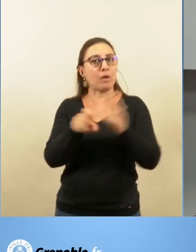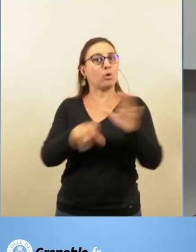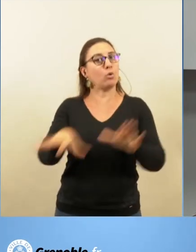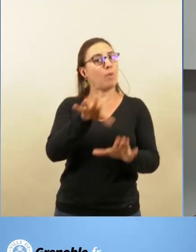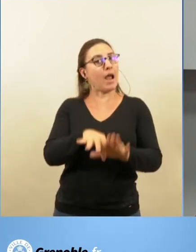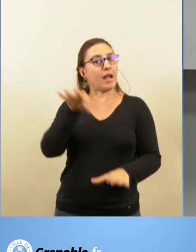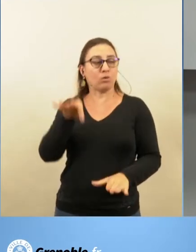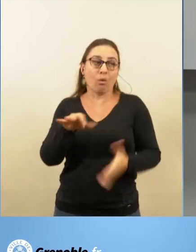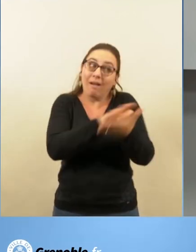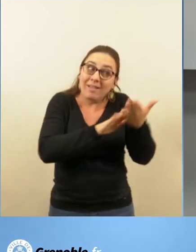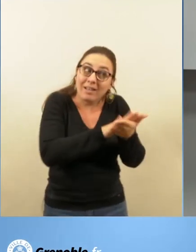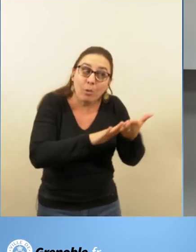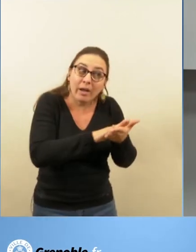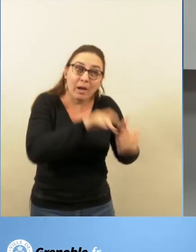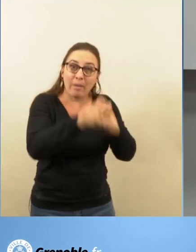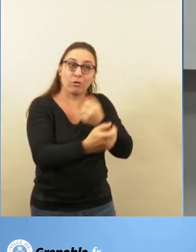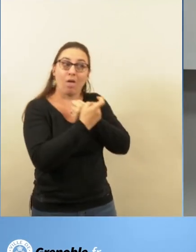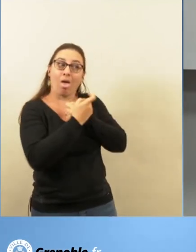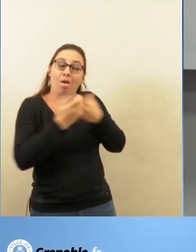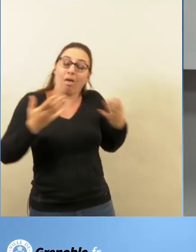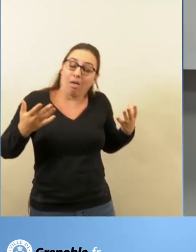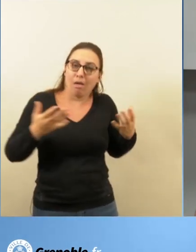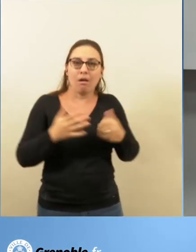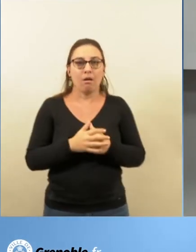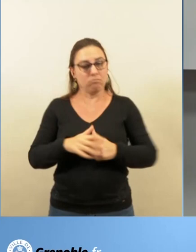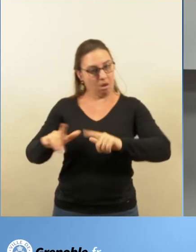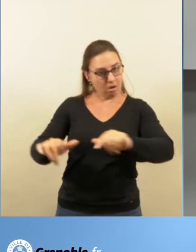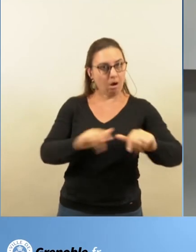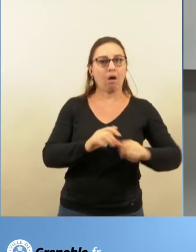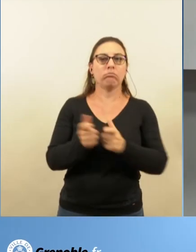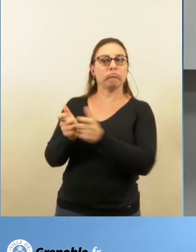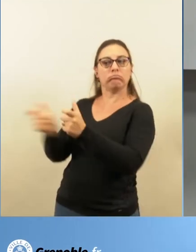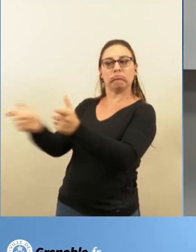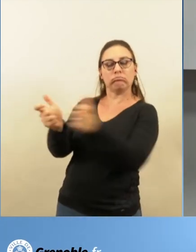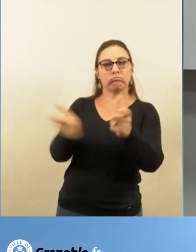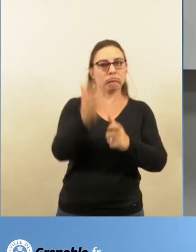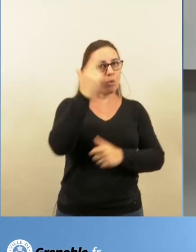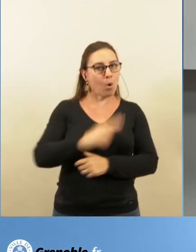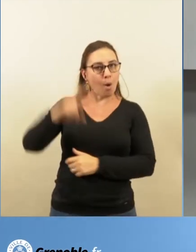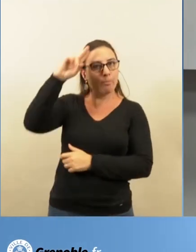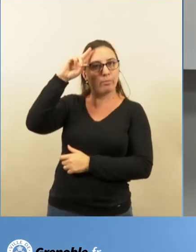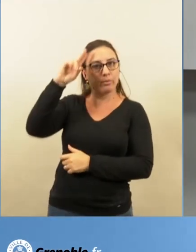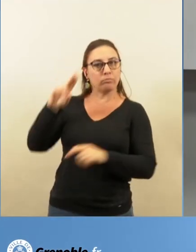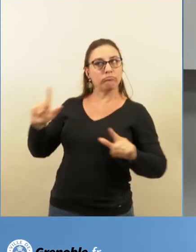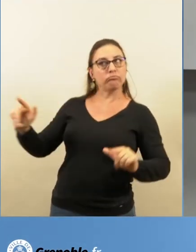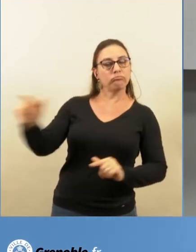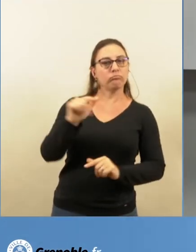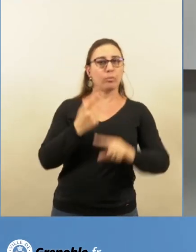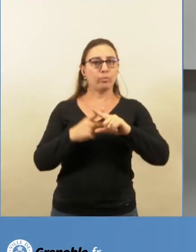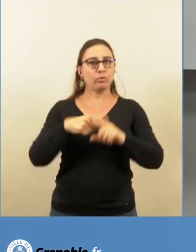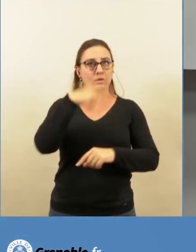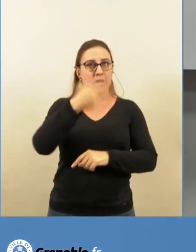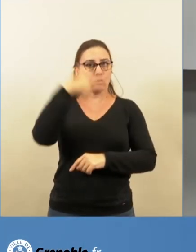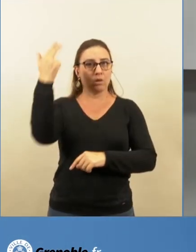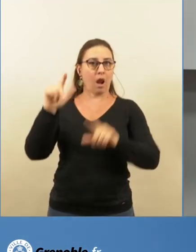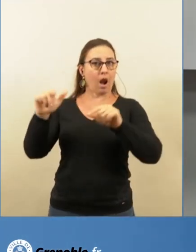dans des places des tracteurs mais également des institutions européennes et nationales et